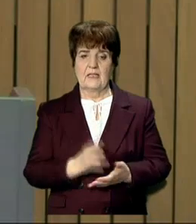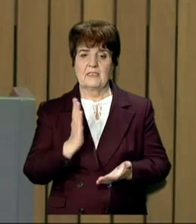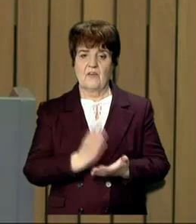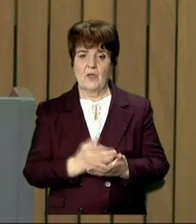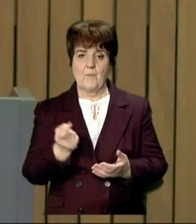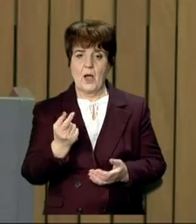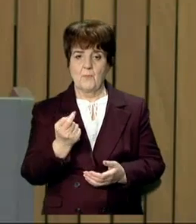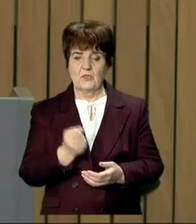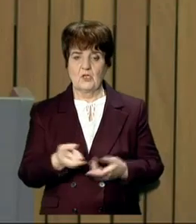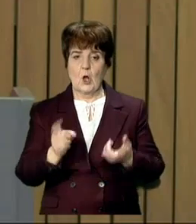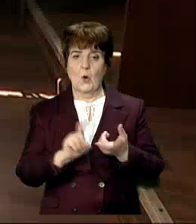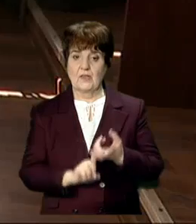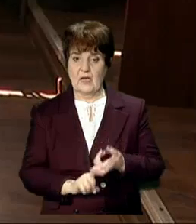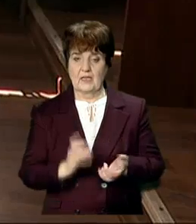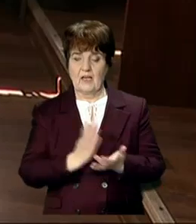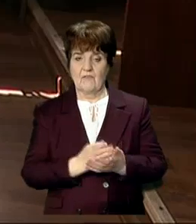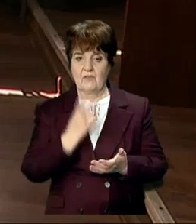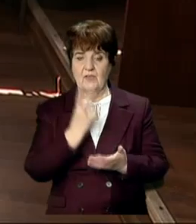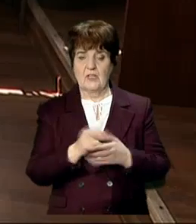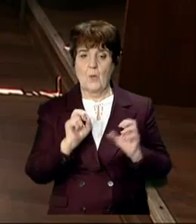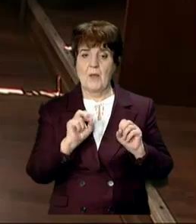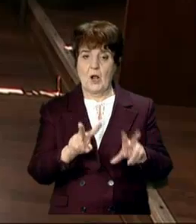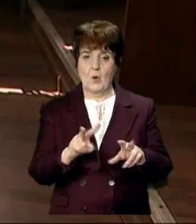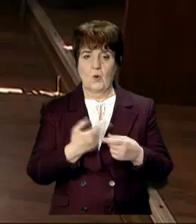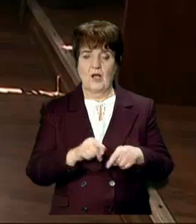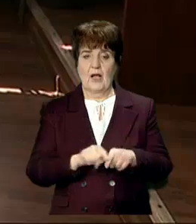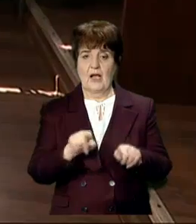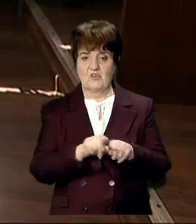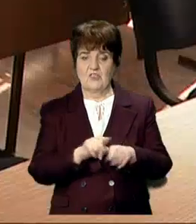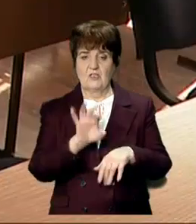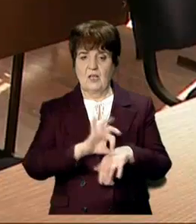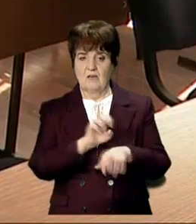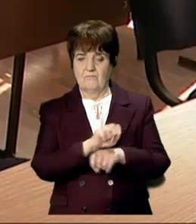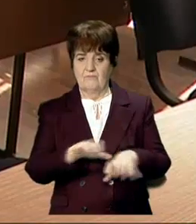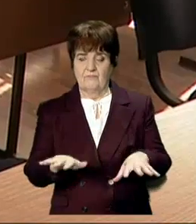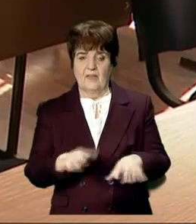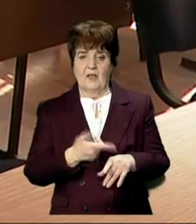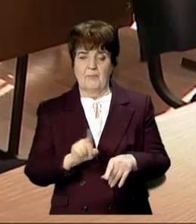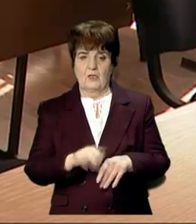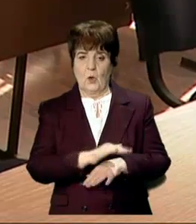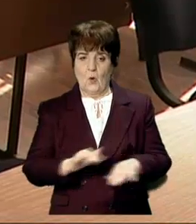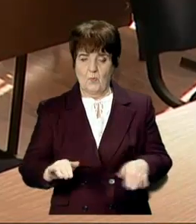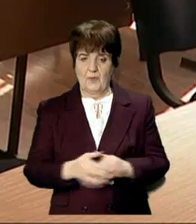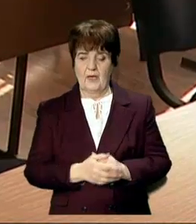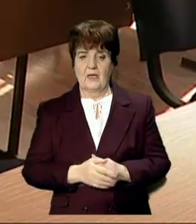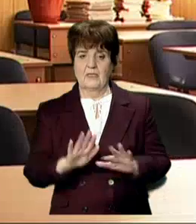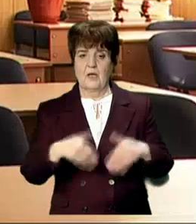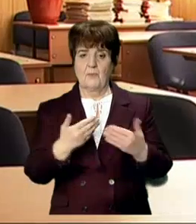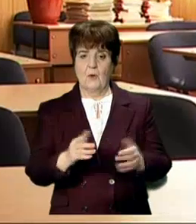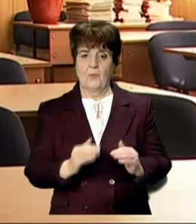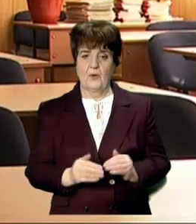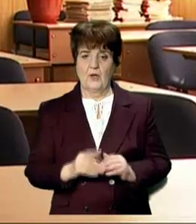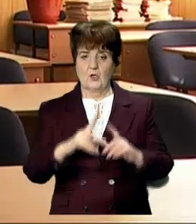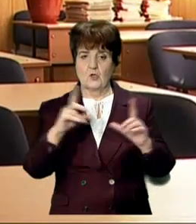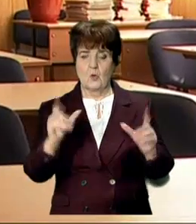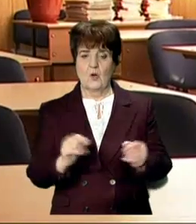mai puține contacte. Având în vedere pericolul pe care această tulpină îl reprezintă pentru copii, se propune trecerea